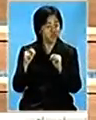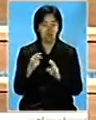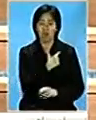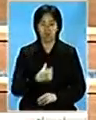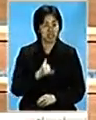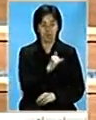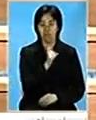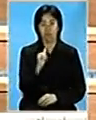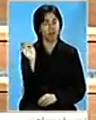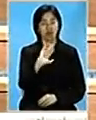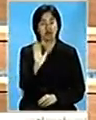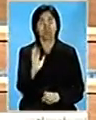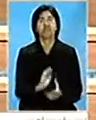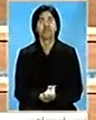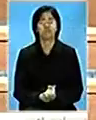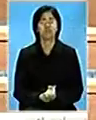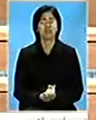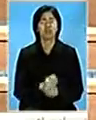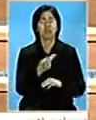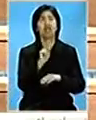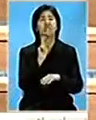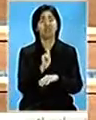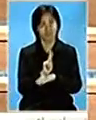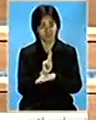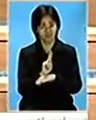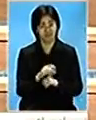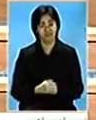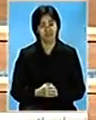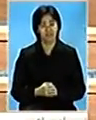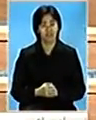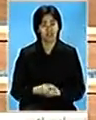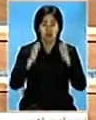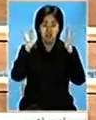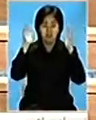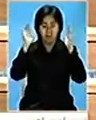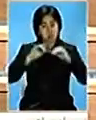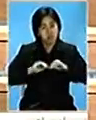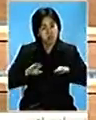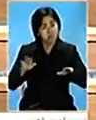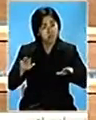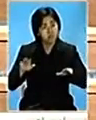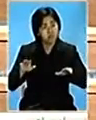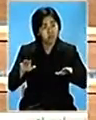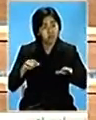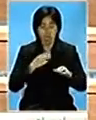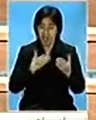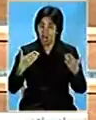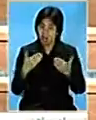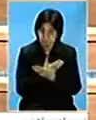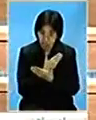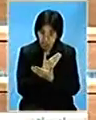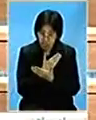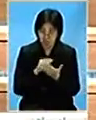ได้ท่านประธานครับแล้วเขาจะรณรงค์อย่างนี้เปลี่ยนแปลงอย่างนี้ในประเทศไ